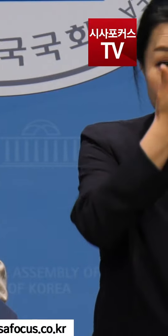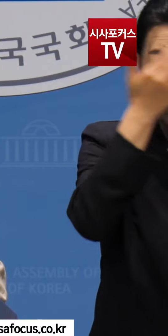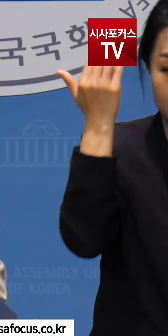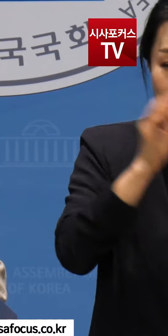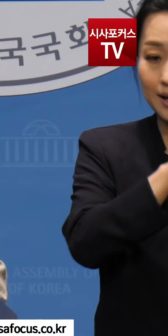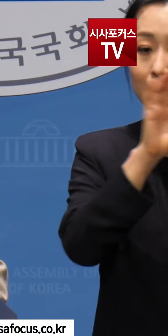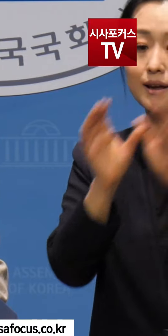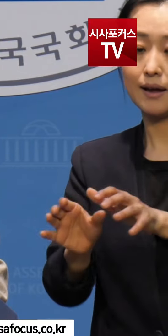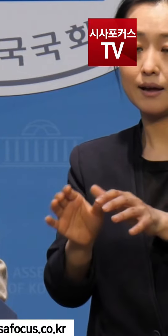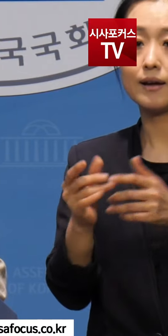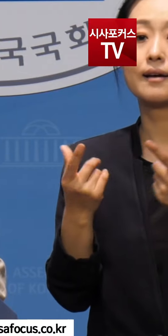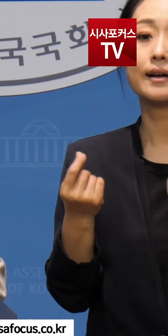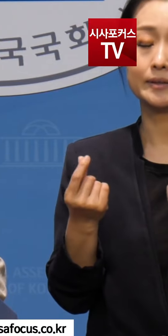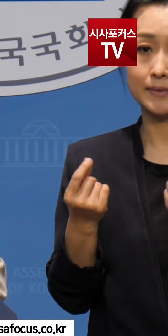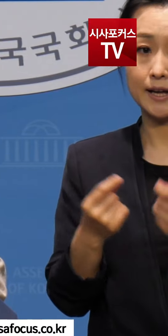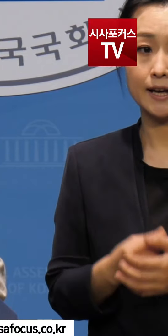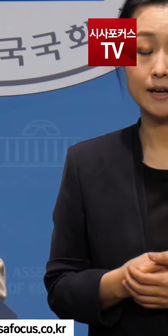아닙니까?